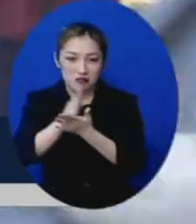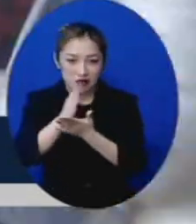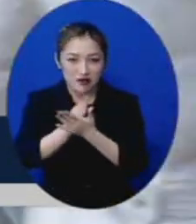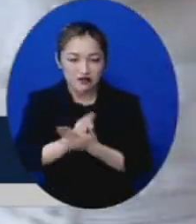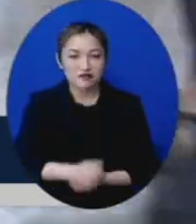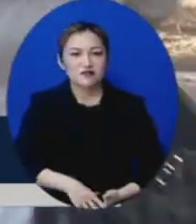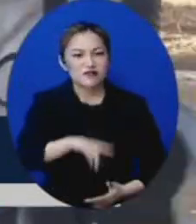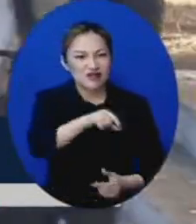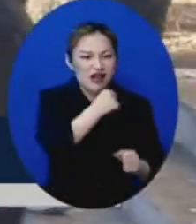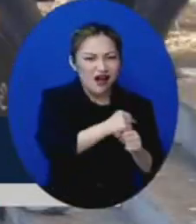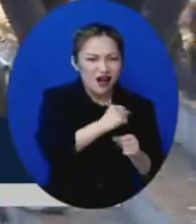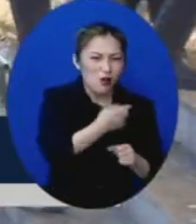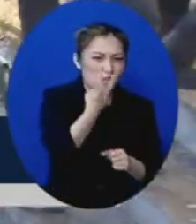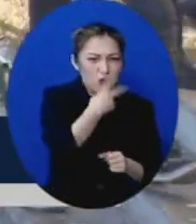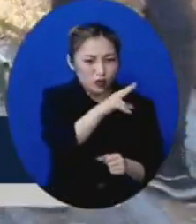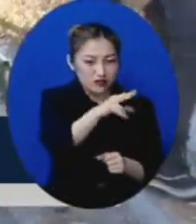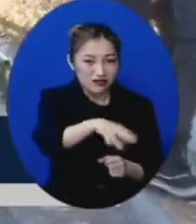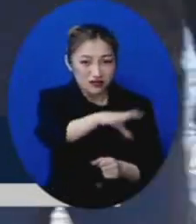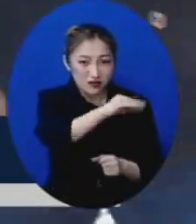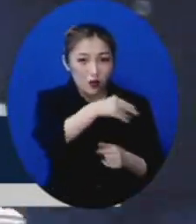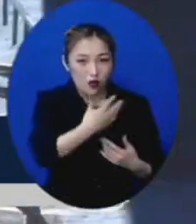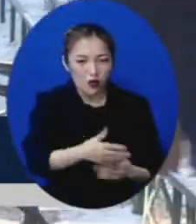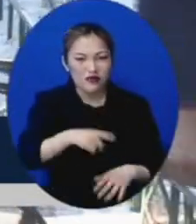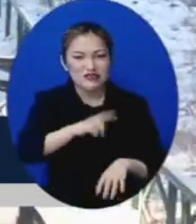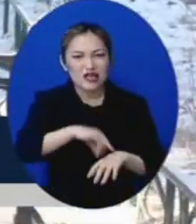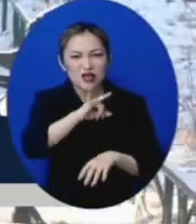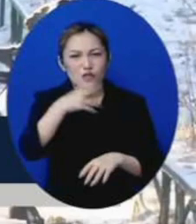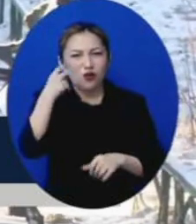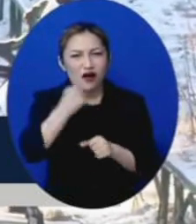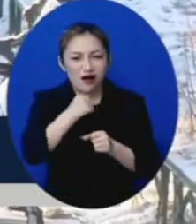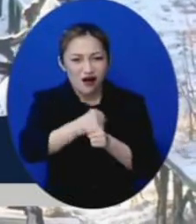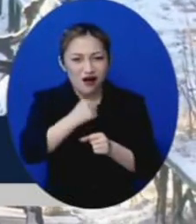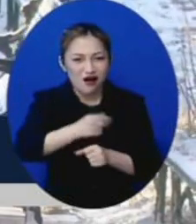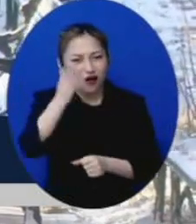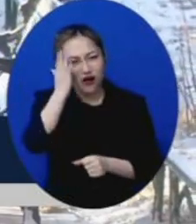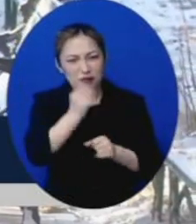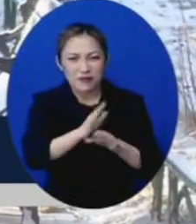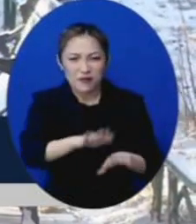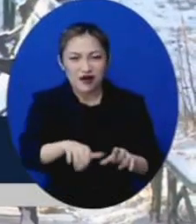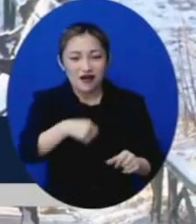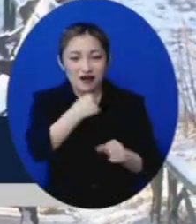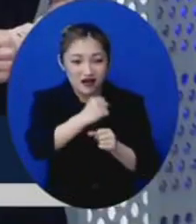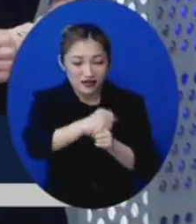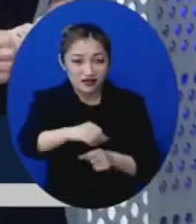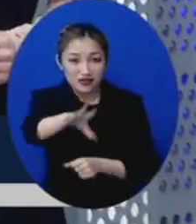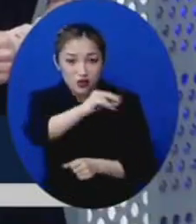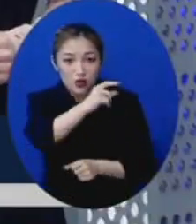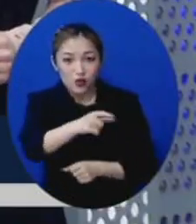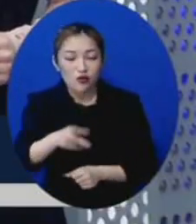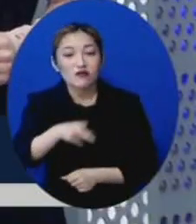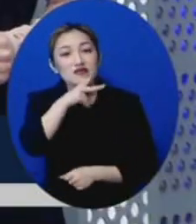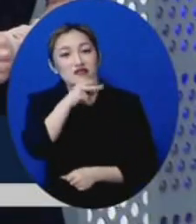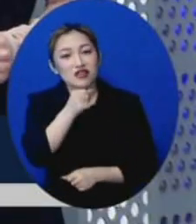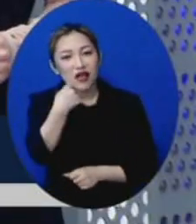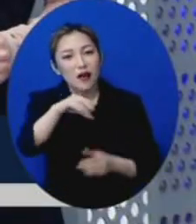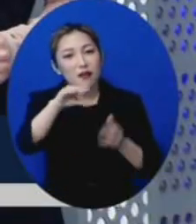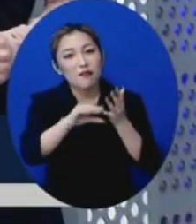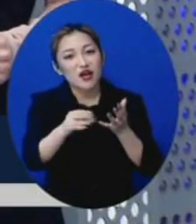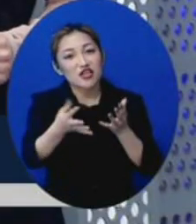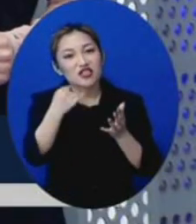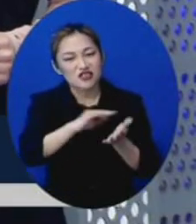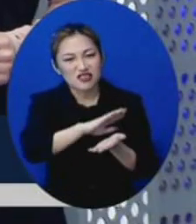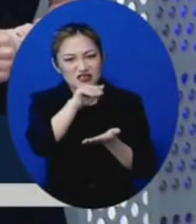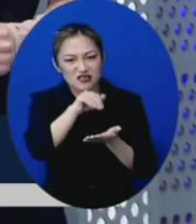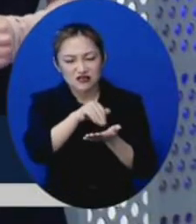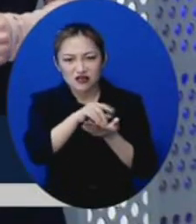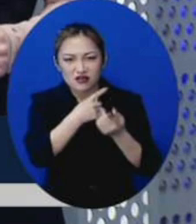хүнд хэлбэрийн хөдөлмөр эрхэлдэг иргэд болон илүү цагаар ажилладаг ажлын хоног ихтэй хөдөлмөр эрхэлдэг иргэдийн цалингийн доод хэмжээ стандартаас